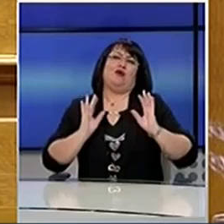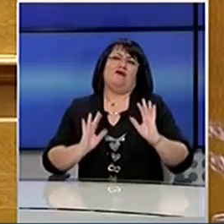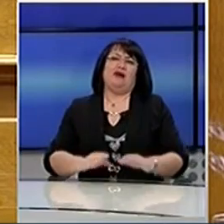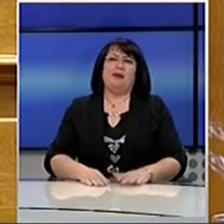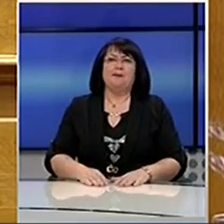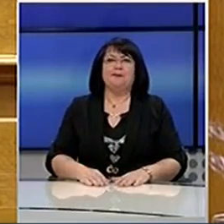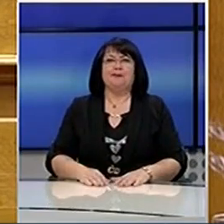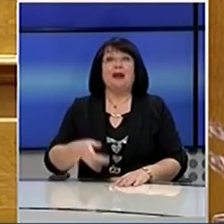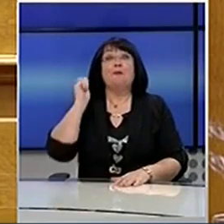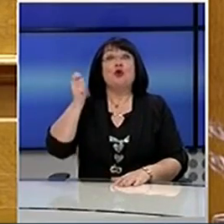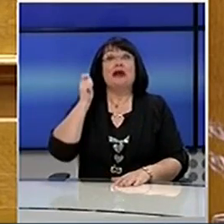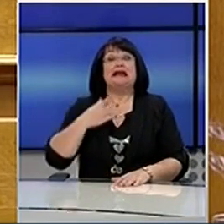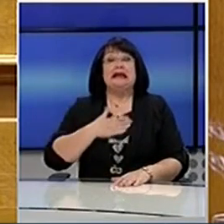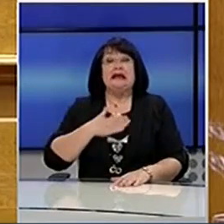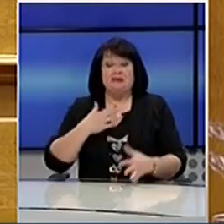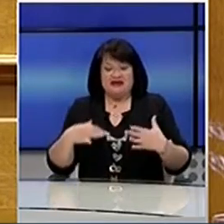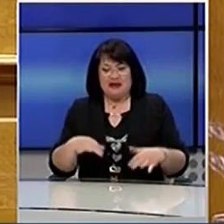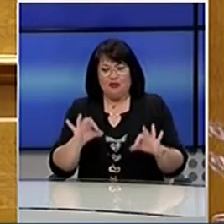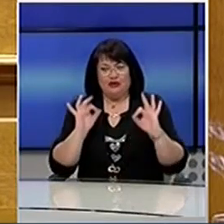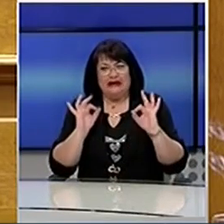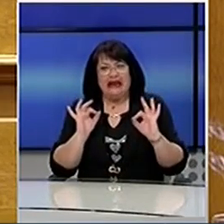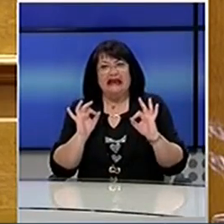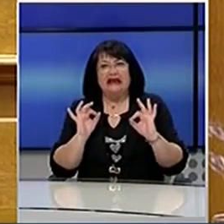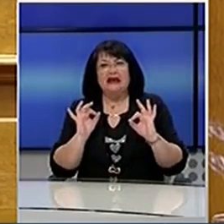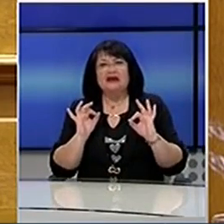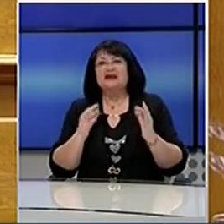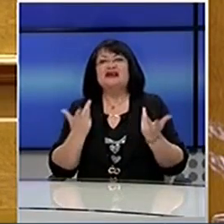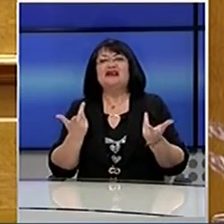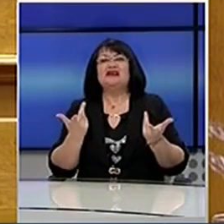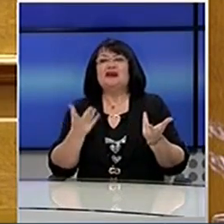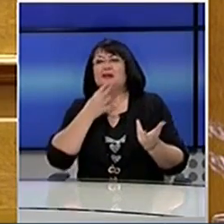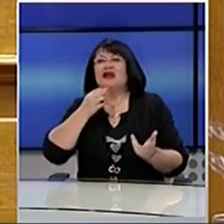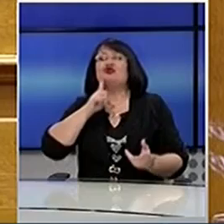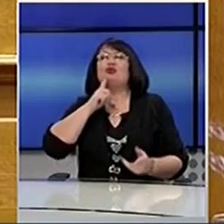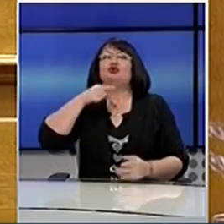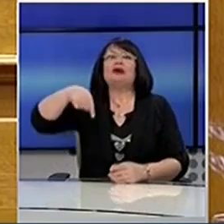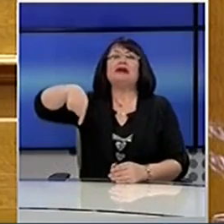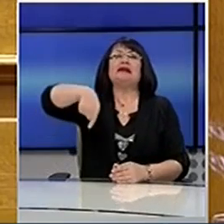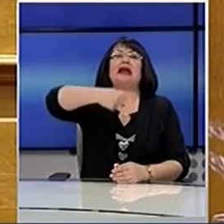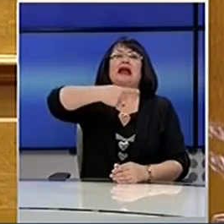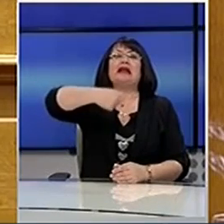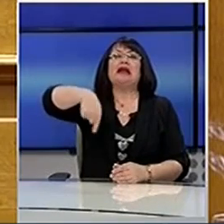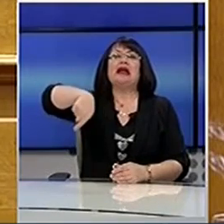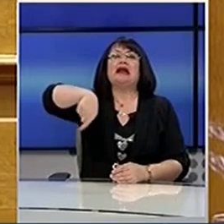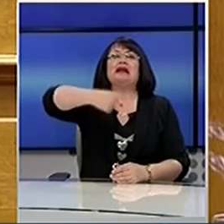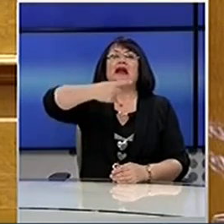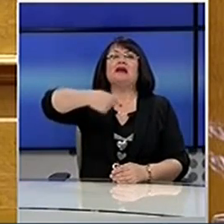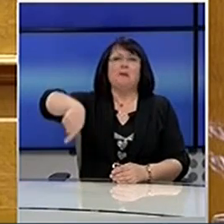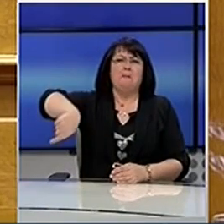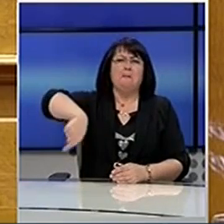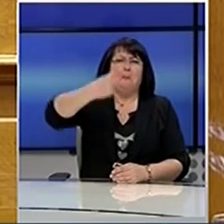της πανδημίας θυμίζει ένα εκρεμές έτοιμο να σπάσει, κινούμενο μεταξύ